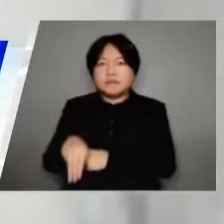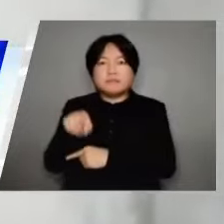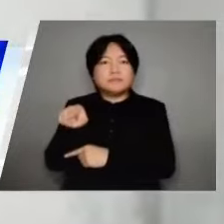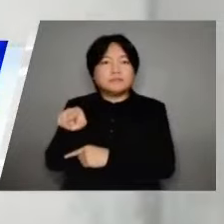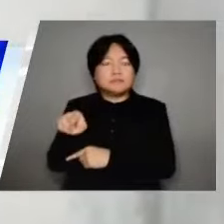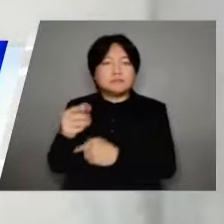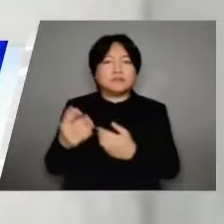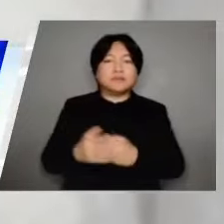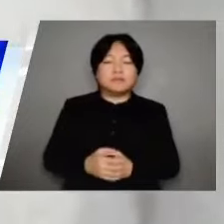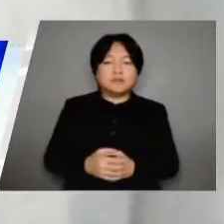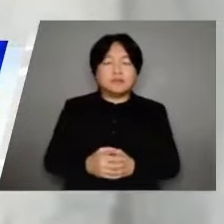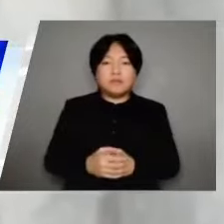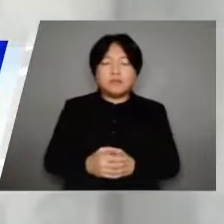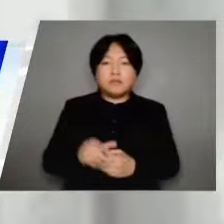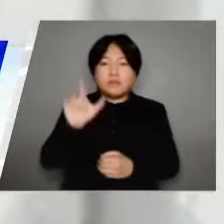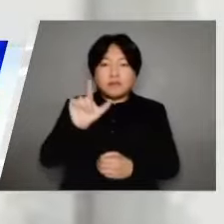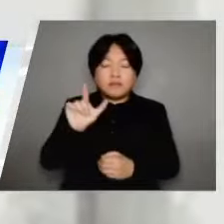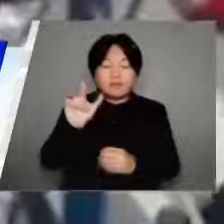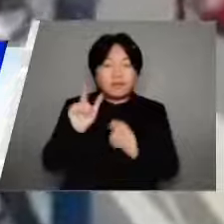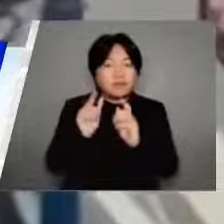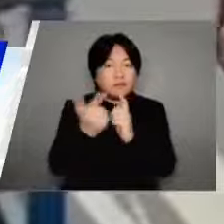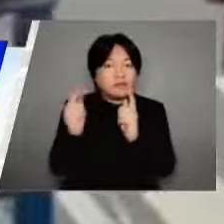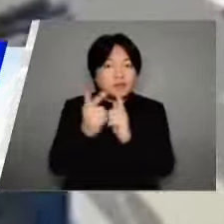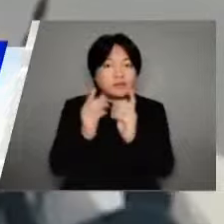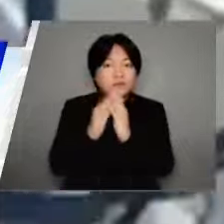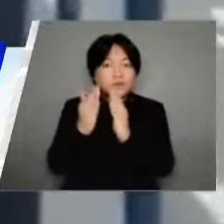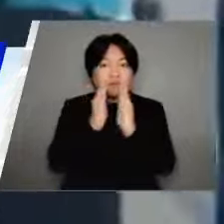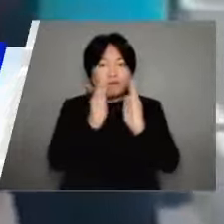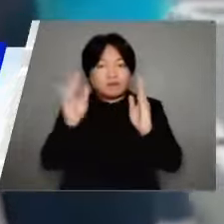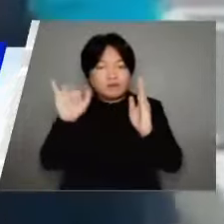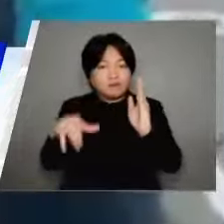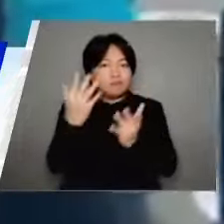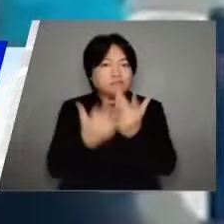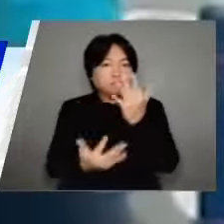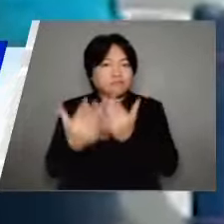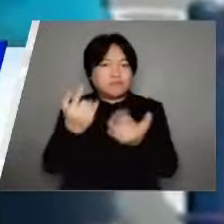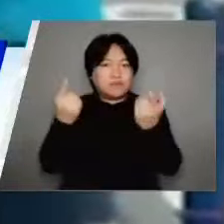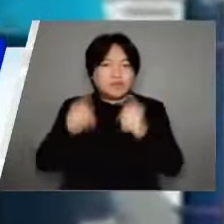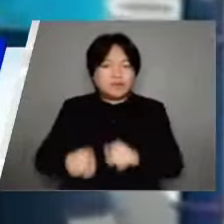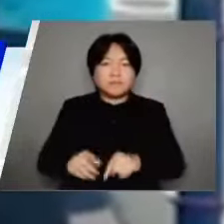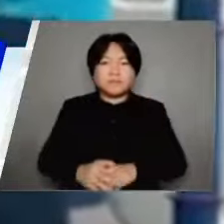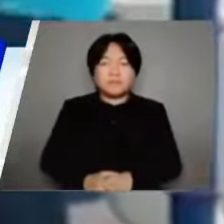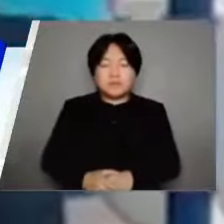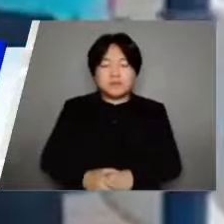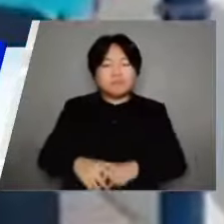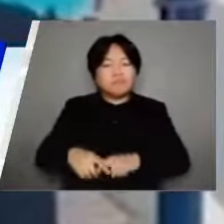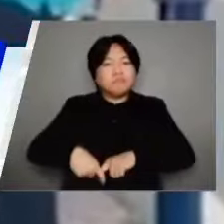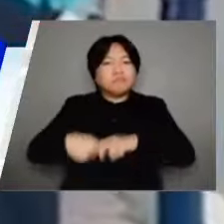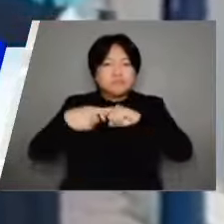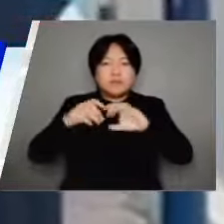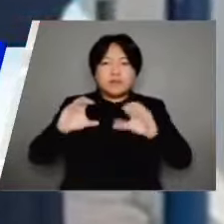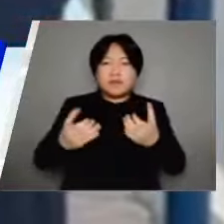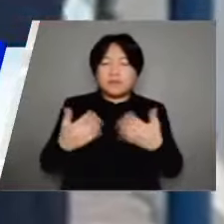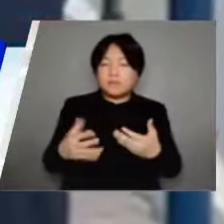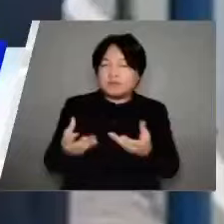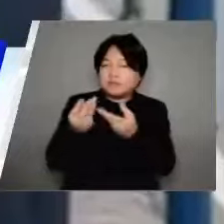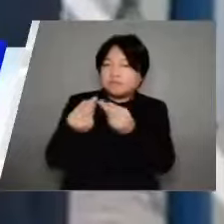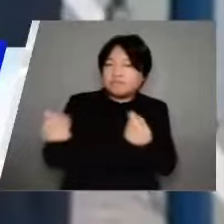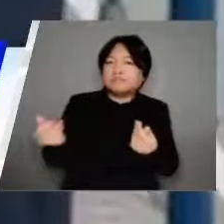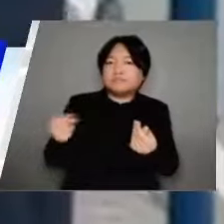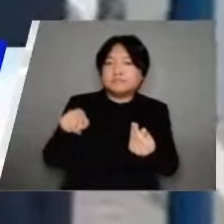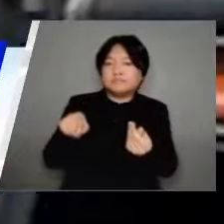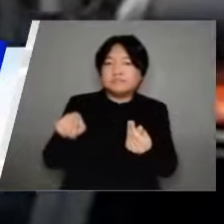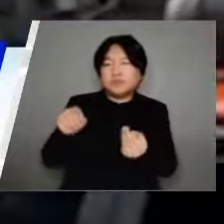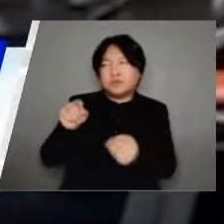ang mga estudyante at faculty at pansamantalang naantala ang mga aktibidad sa kolehiyo. Naapula rin ang apoy matapos ang mahigit kalahating oras.